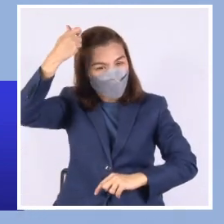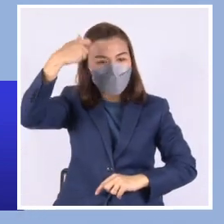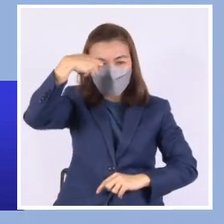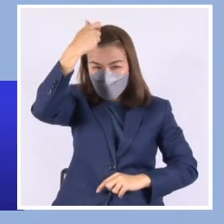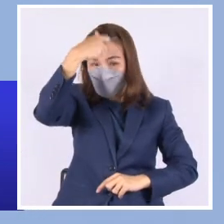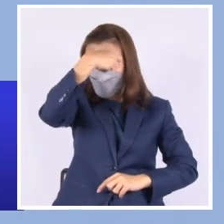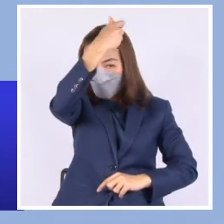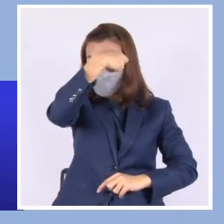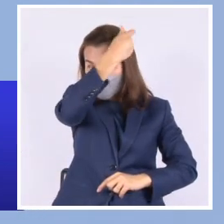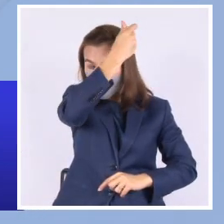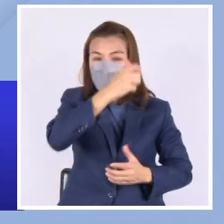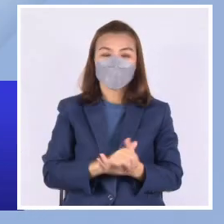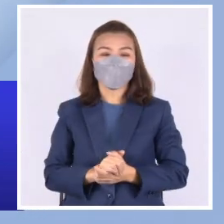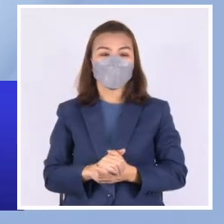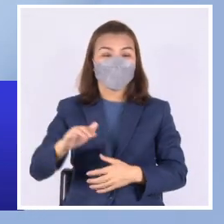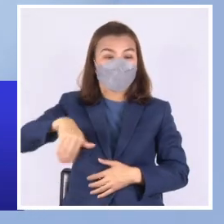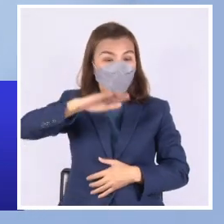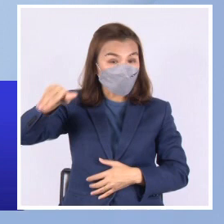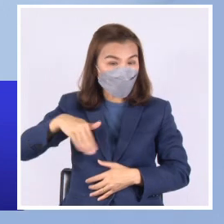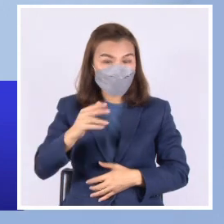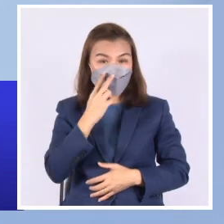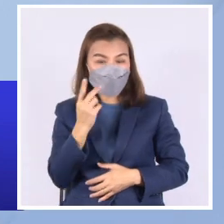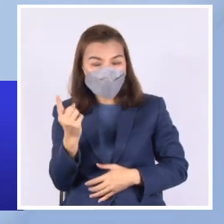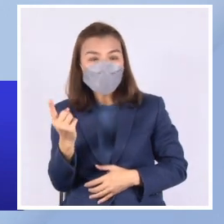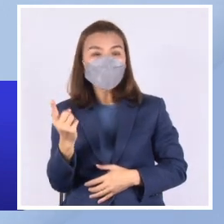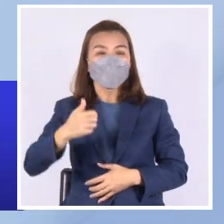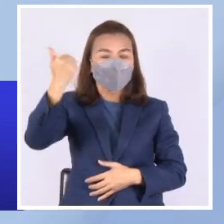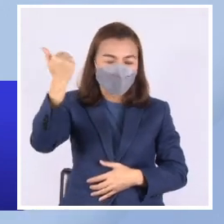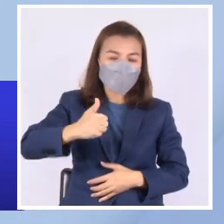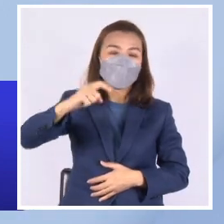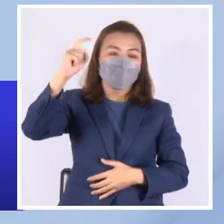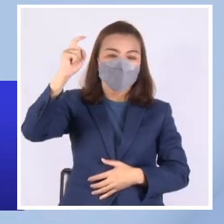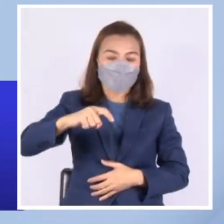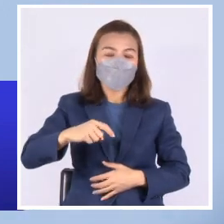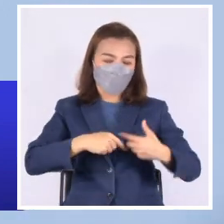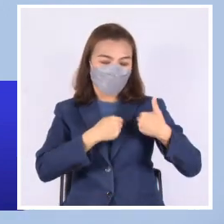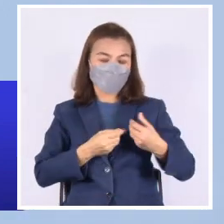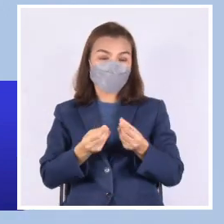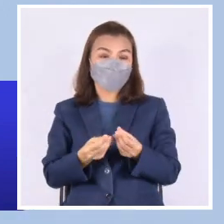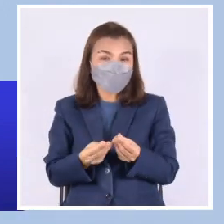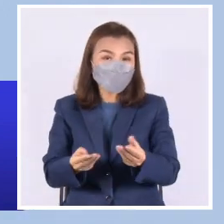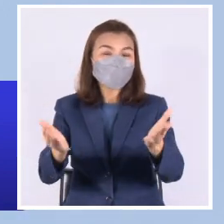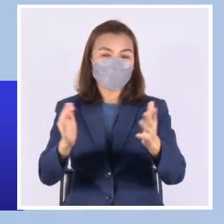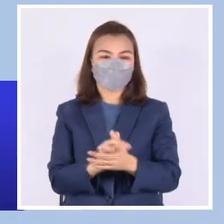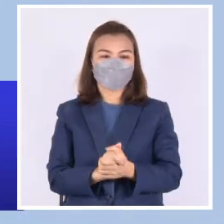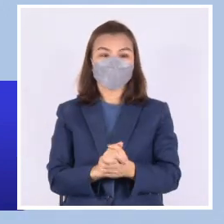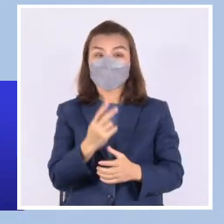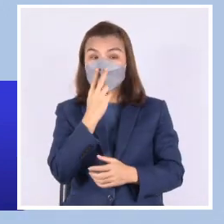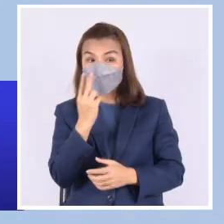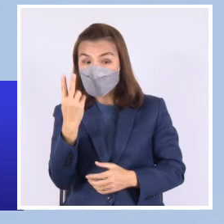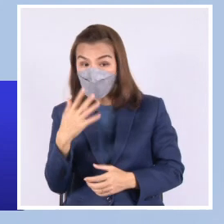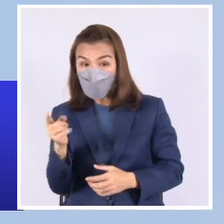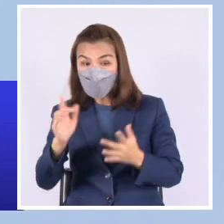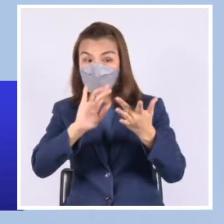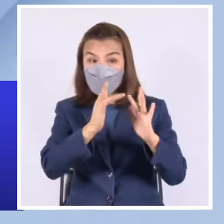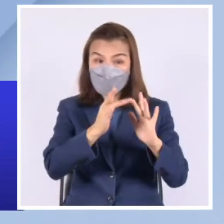ลงในโซเชียลมีคนแชร์คนกดไลค์เป็นจำนวนมากแล้วก็ให้กำลังใจทั้งคู่พอคลิปนี้เผยแพร่ในโลกออนไลน์นักข่า